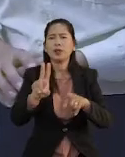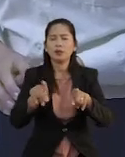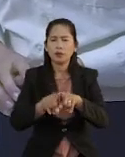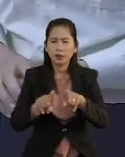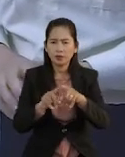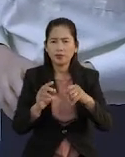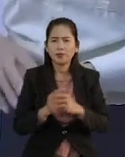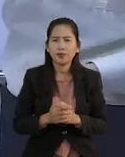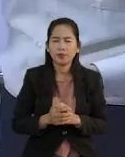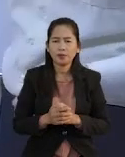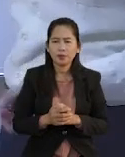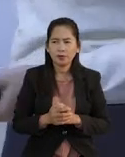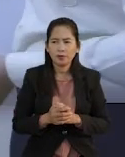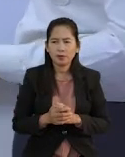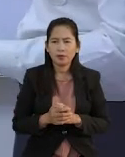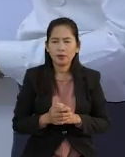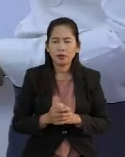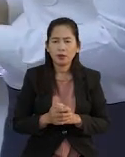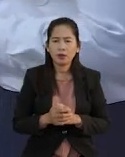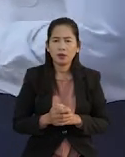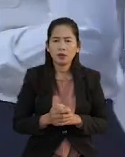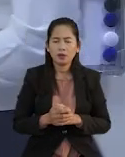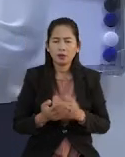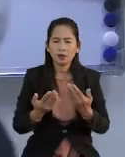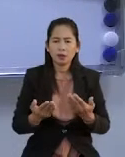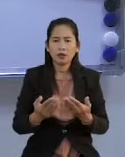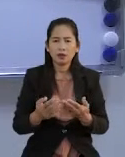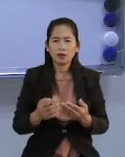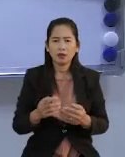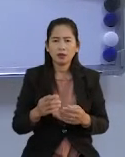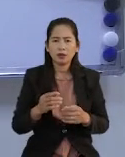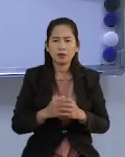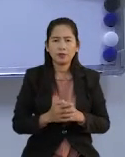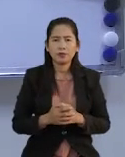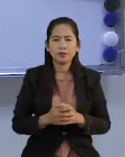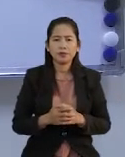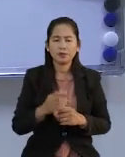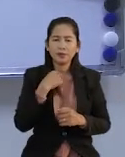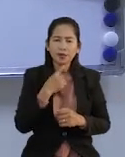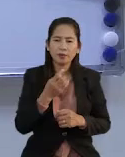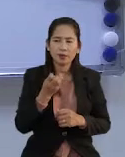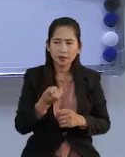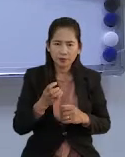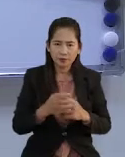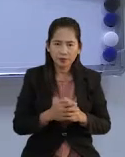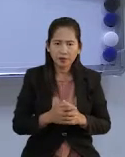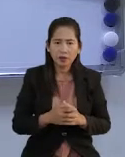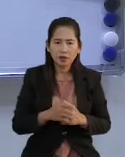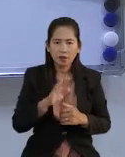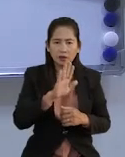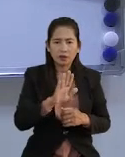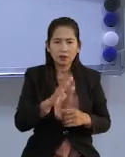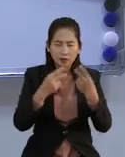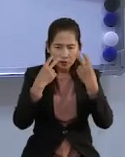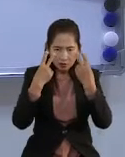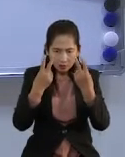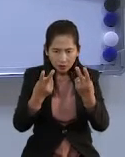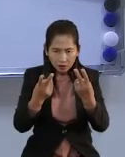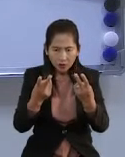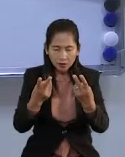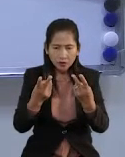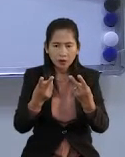nâng phí đài chà mà đó thật lòng đi nè cừu xong chú liệt thẹp con bằng tách xong con cử lệch mà